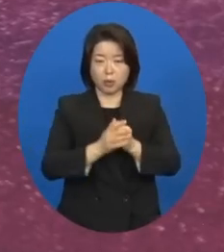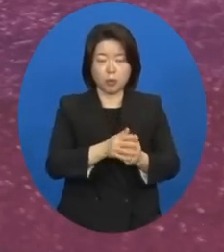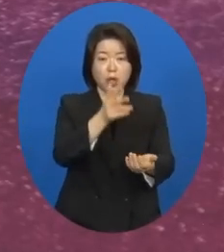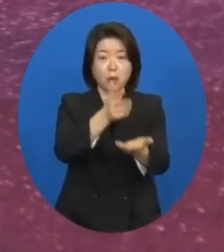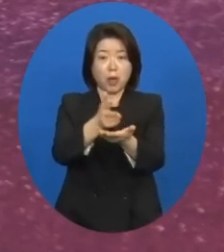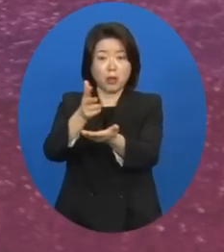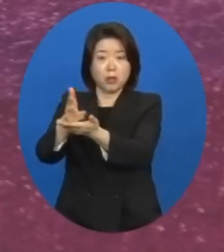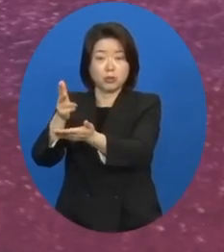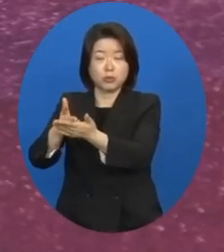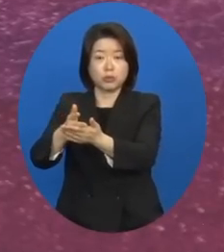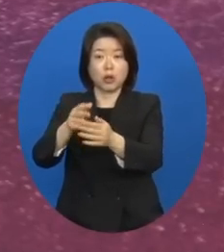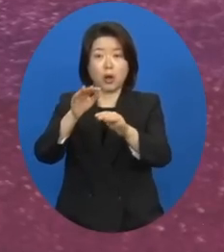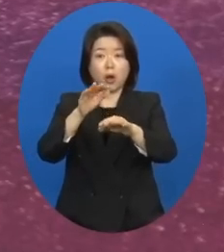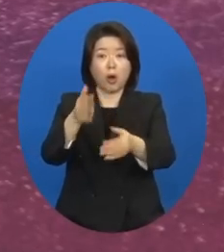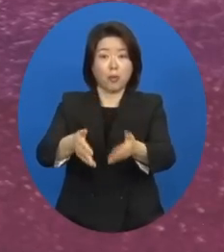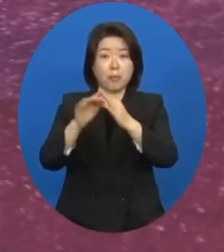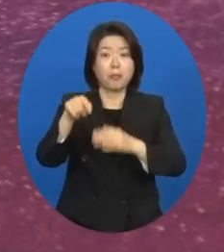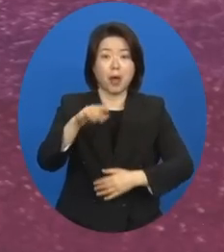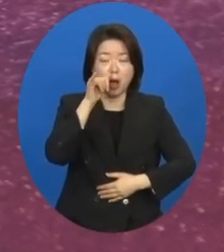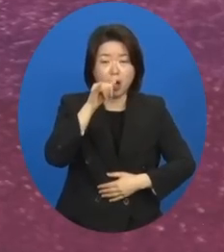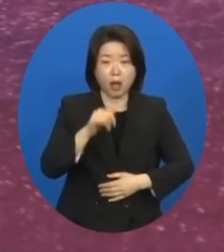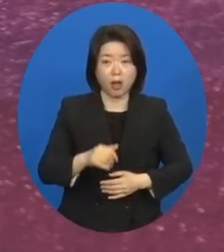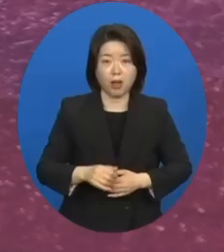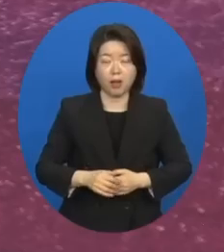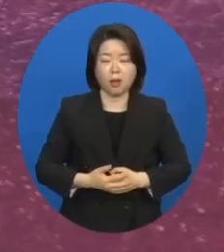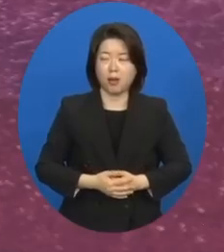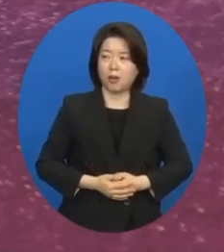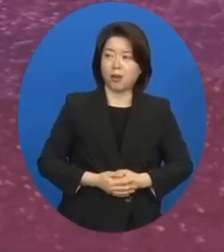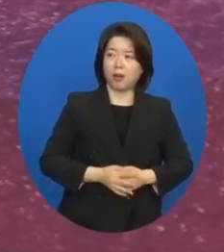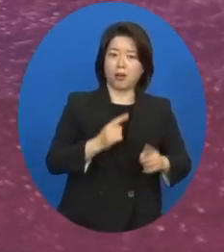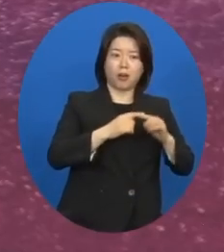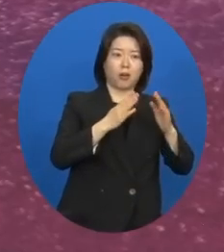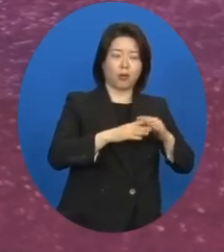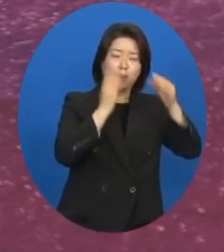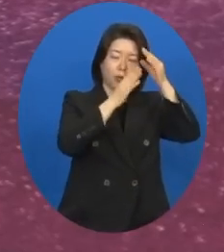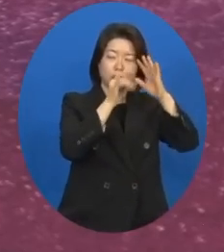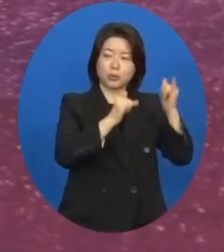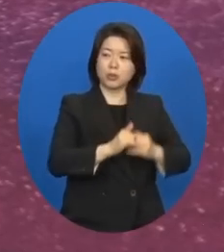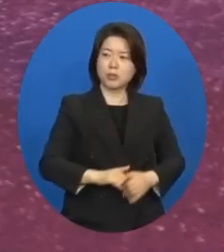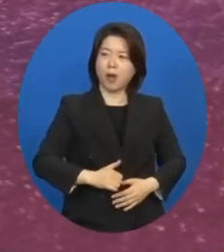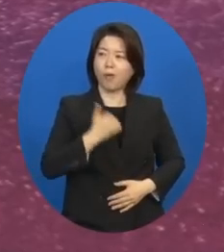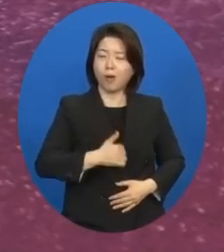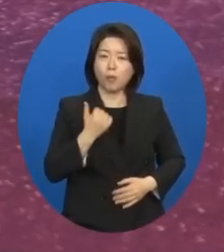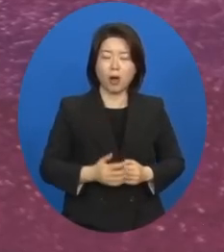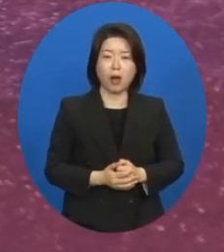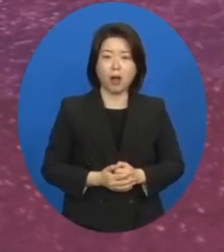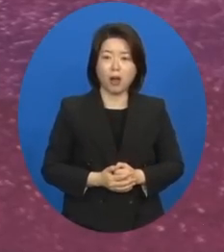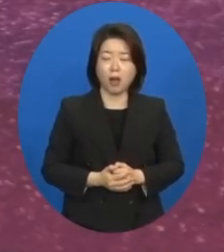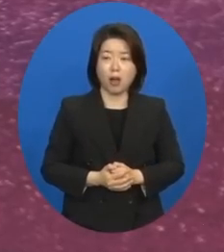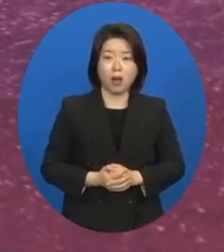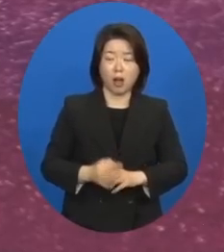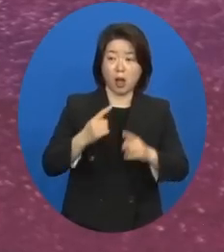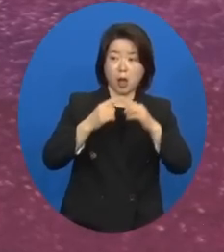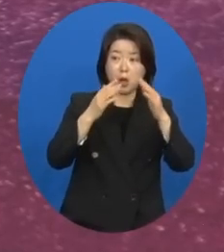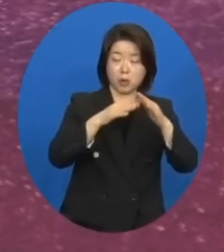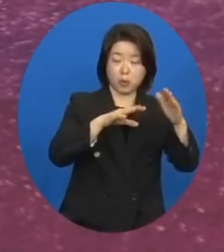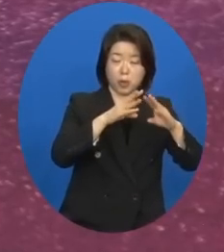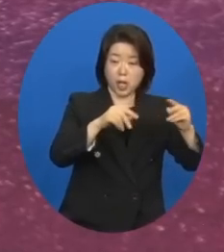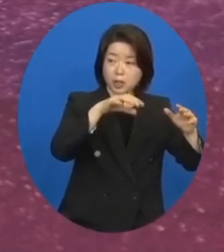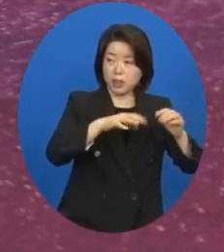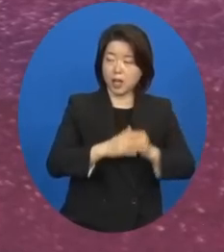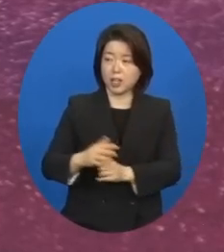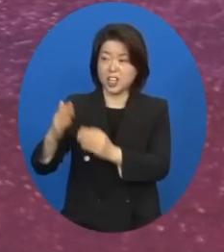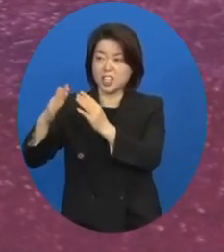거예요. 이 교회 성도님들이 난리가 났습니다. 이 교회 땅에 이웃집 어르신이 들어왔다는 것 자체도 이해가 안